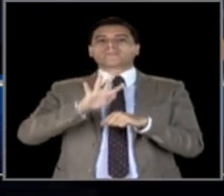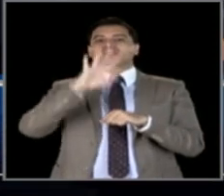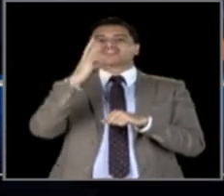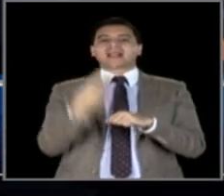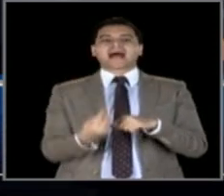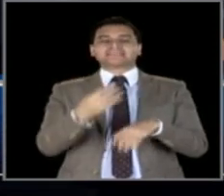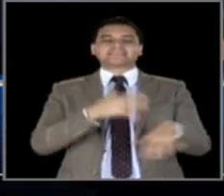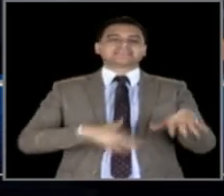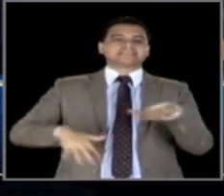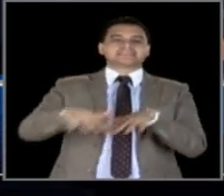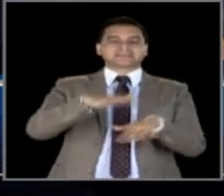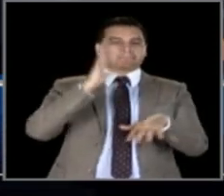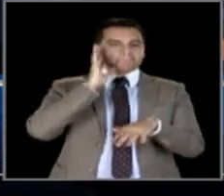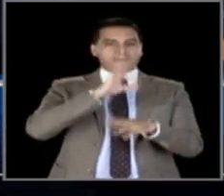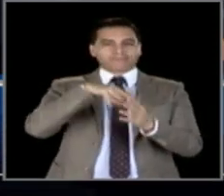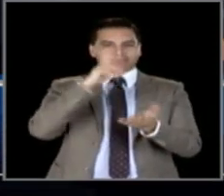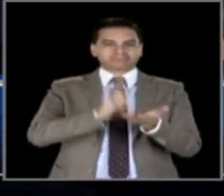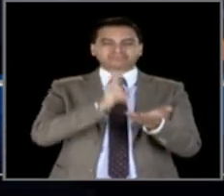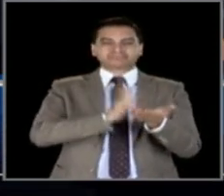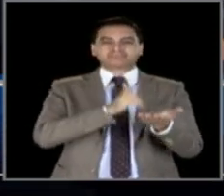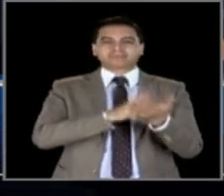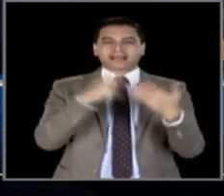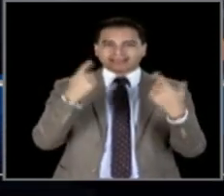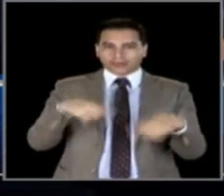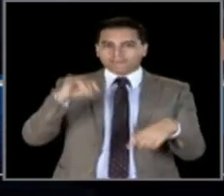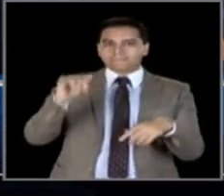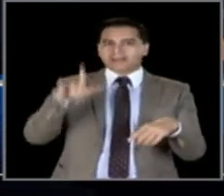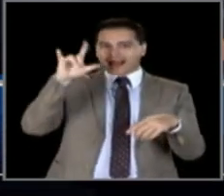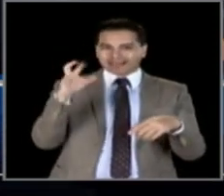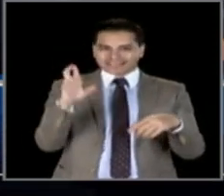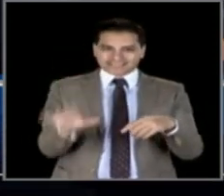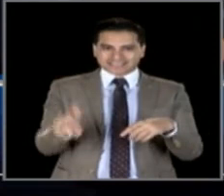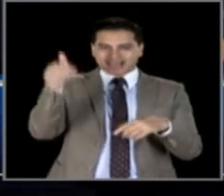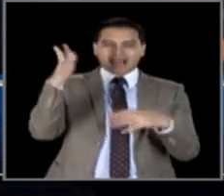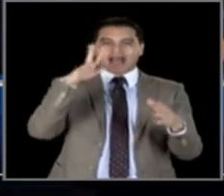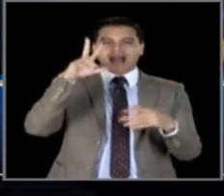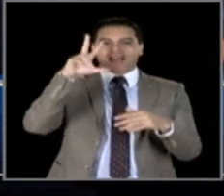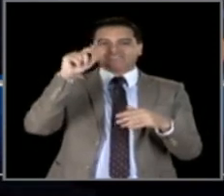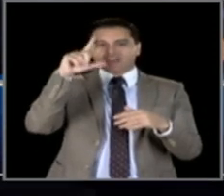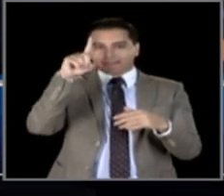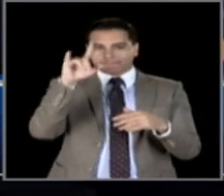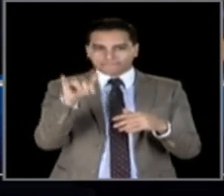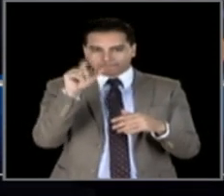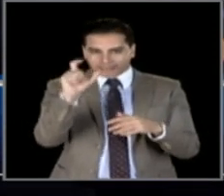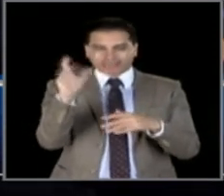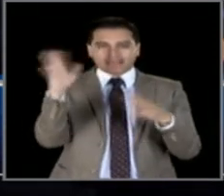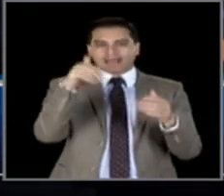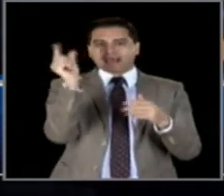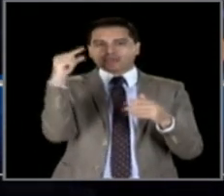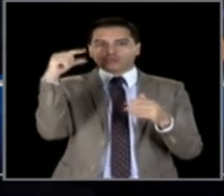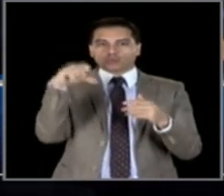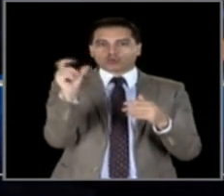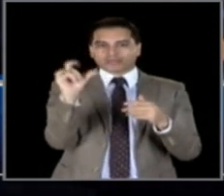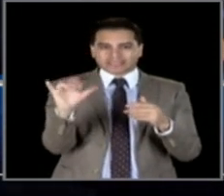اللي وقع عليها ماليزيا، إندونيسيا، الفلبين، سنغافورة وتايلاند.